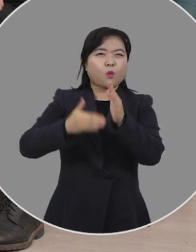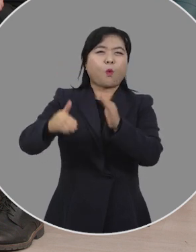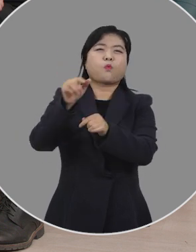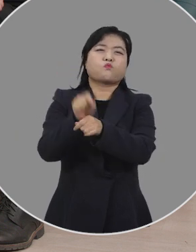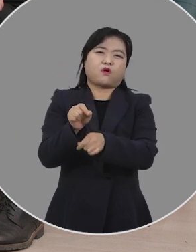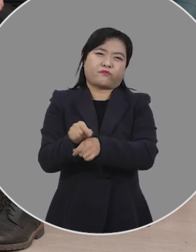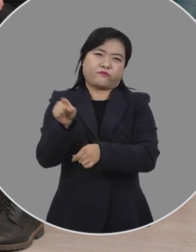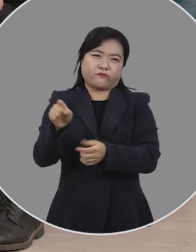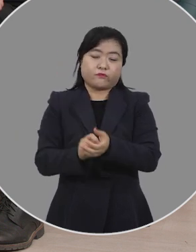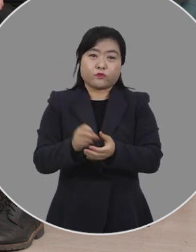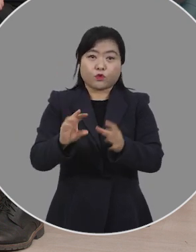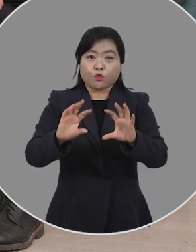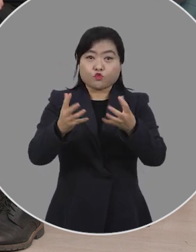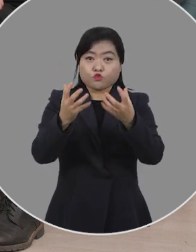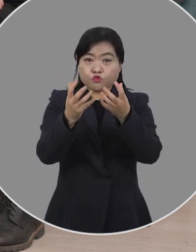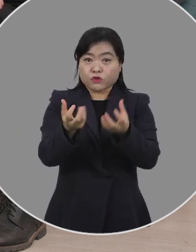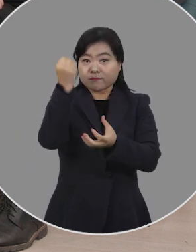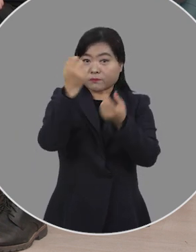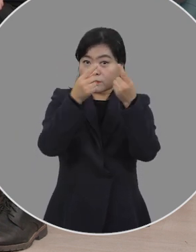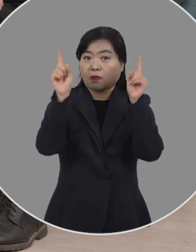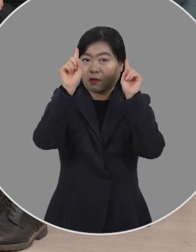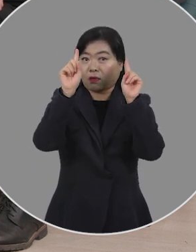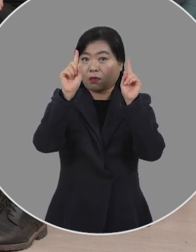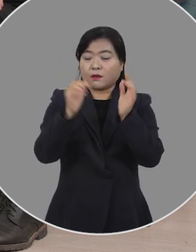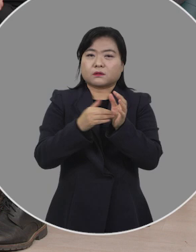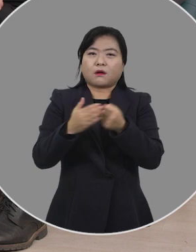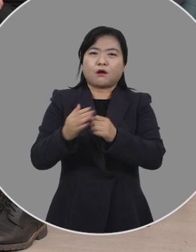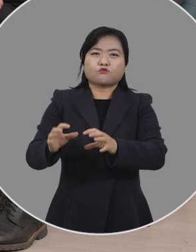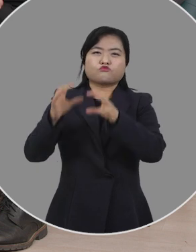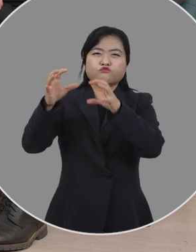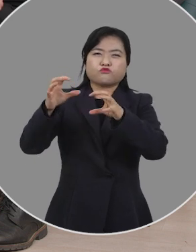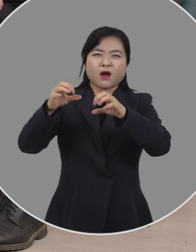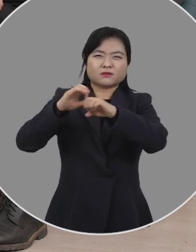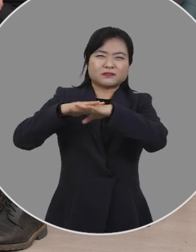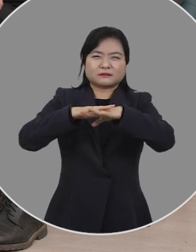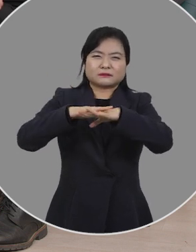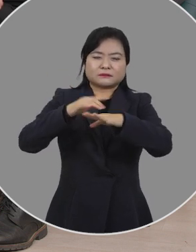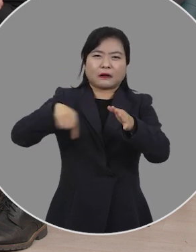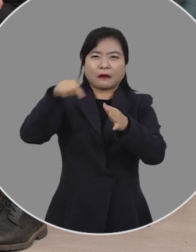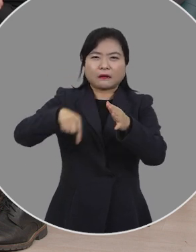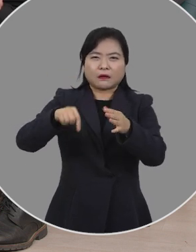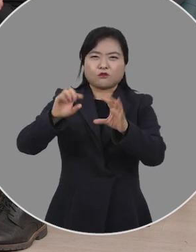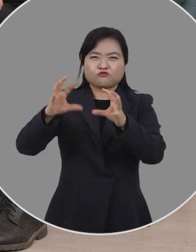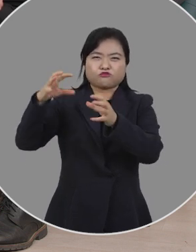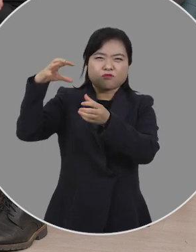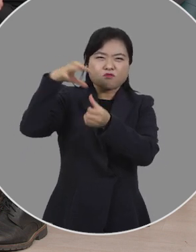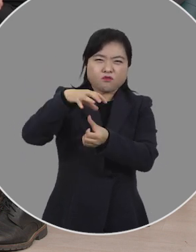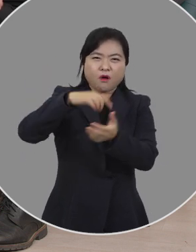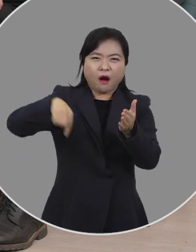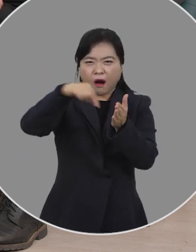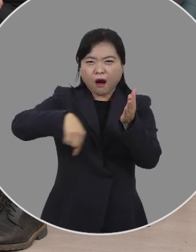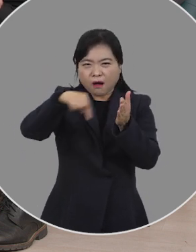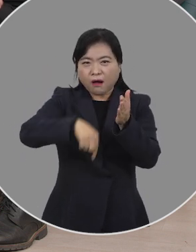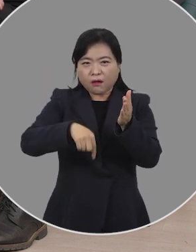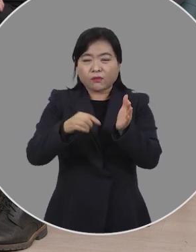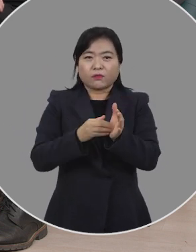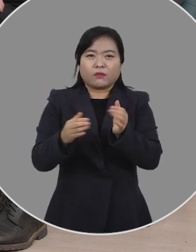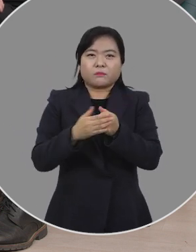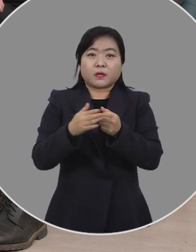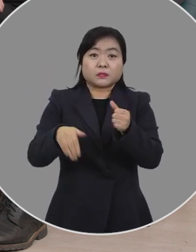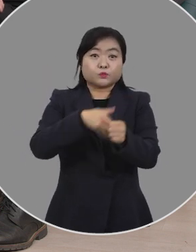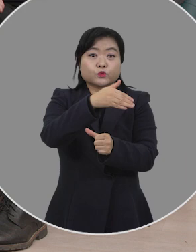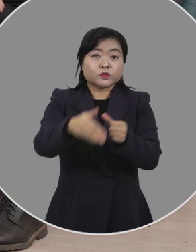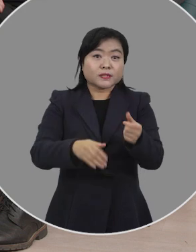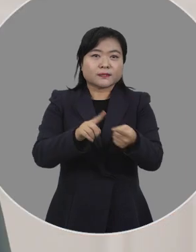다음에 다 국립대예요. 그러다 보니까 이 국가의 틀 안에서 벗어나기 어려웠고 이 분위기를 딱